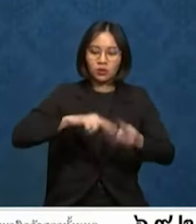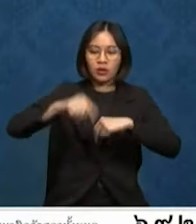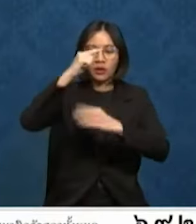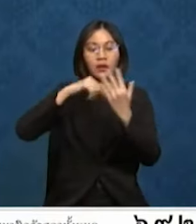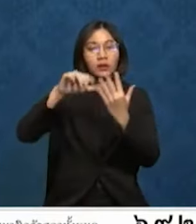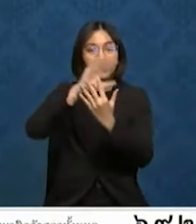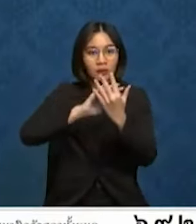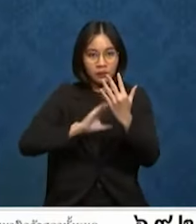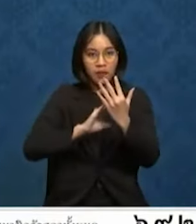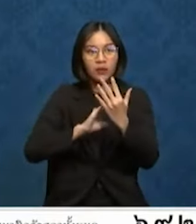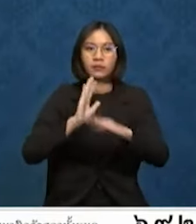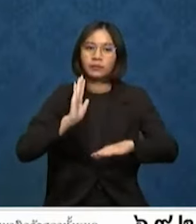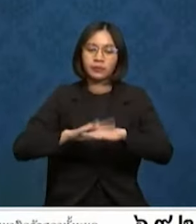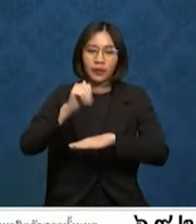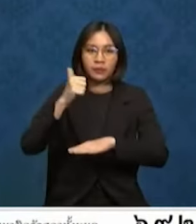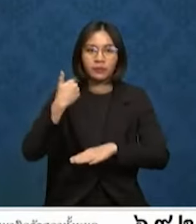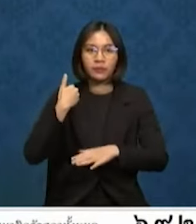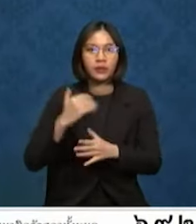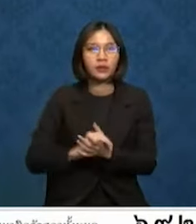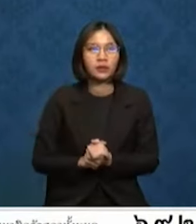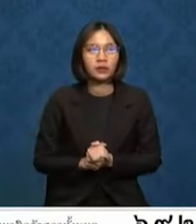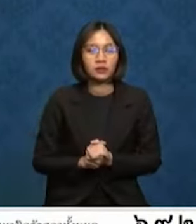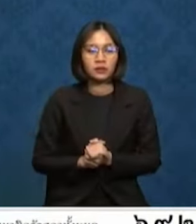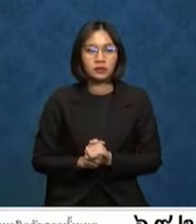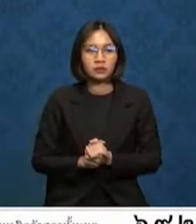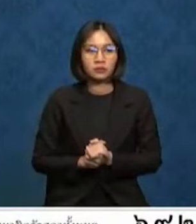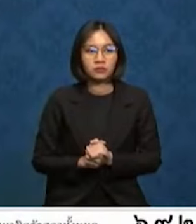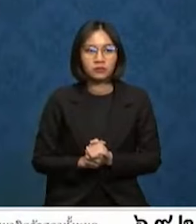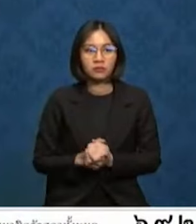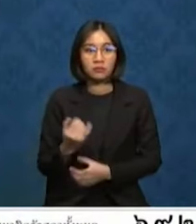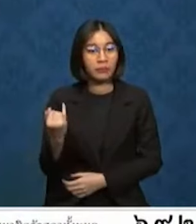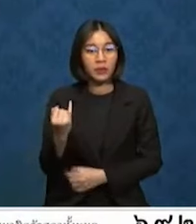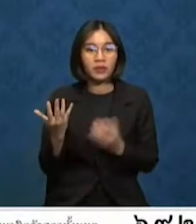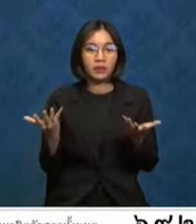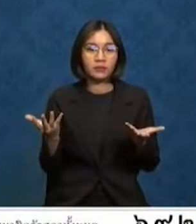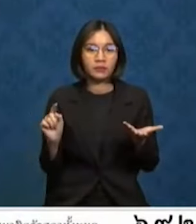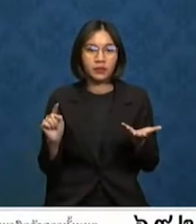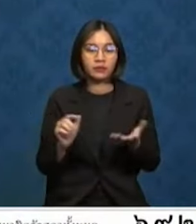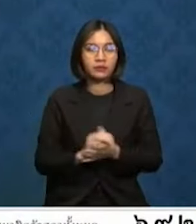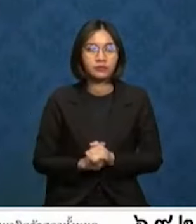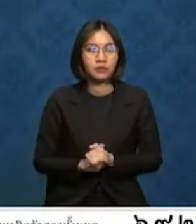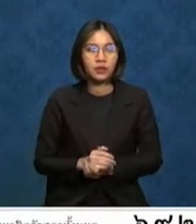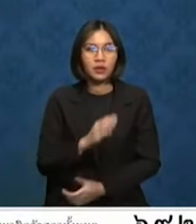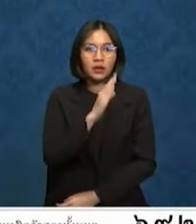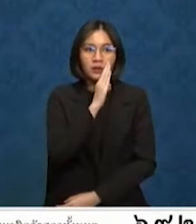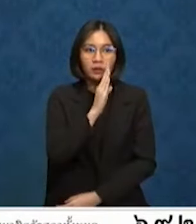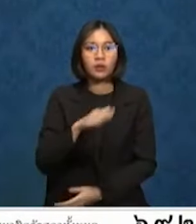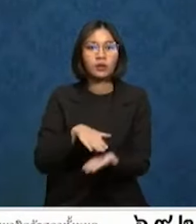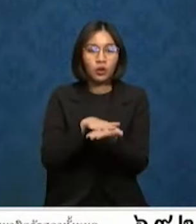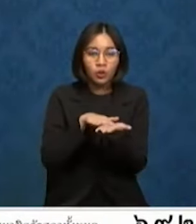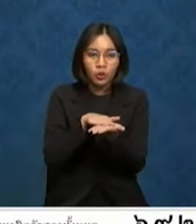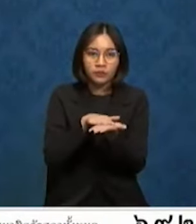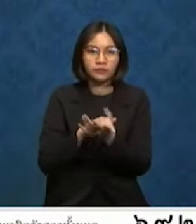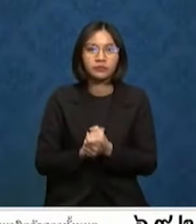อย่างช่ำชองมันไม่ดีหรอถ้าผมประทานโทษ